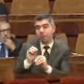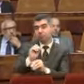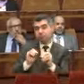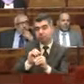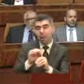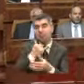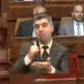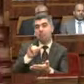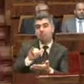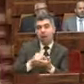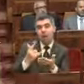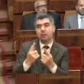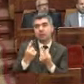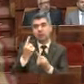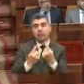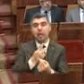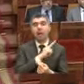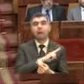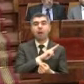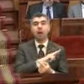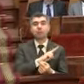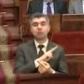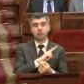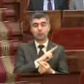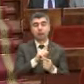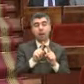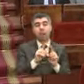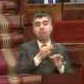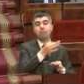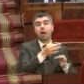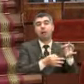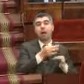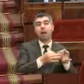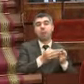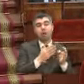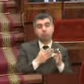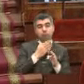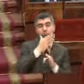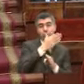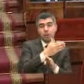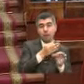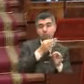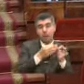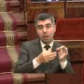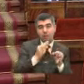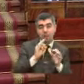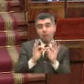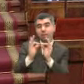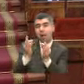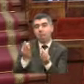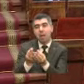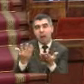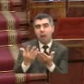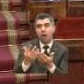تعويض او ايراد. ثم تاتي المسطره القضائيه واللي كيتقرر فيها مدى استحقاق الاجير المصاب او